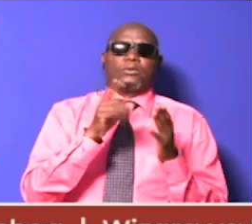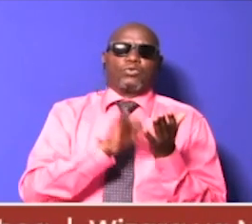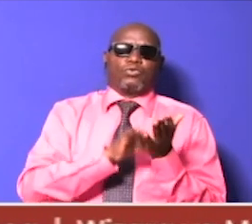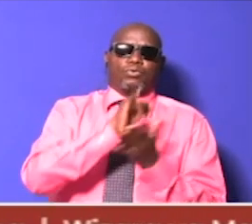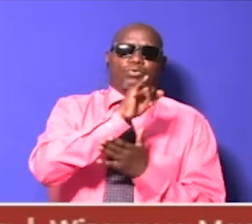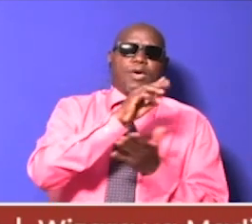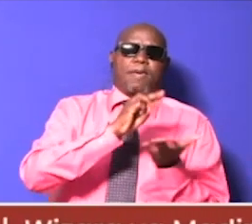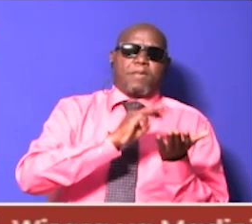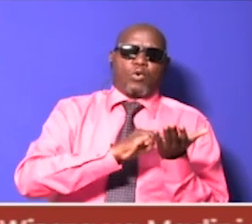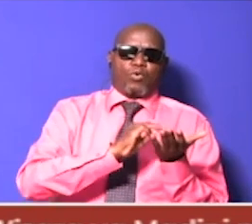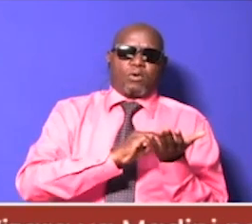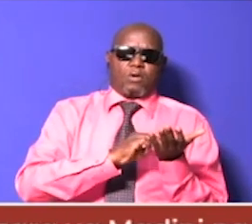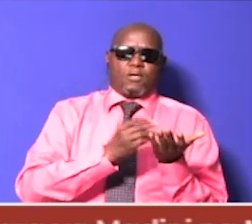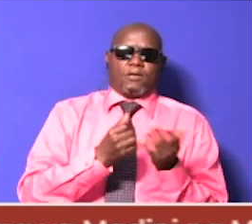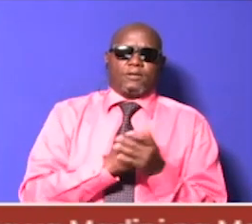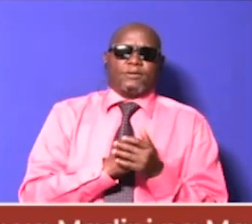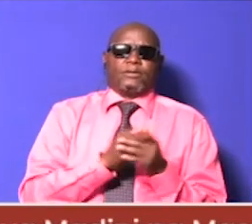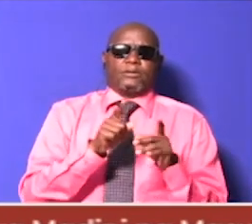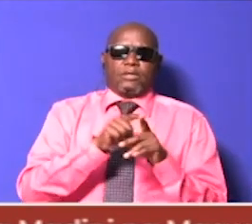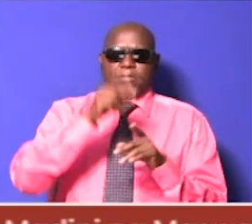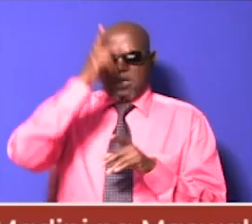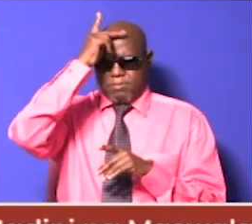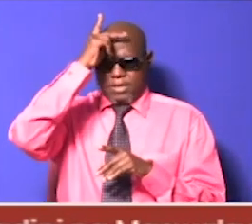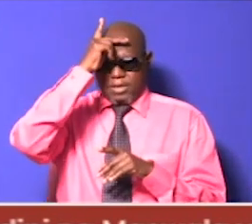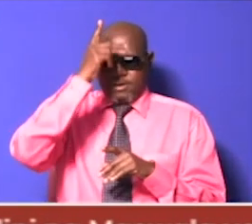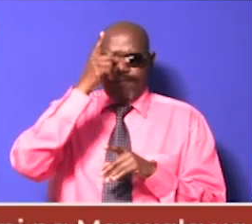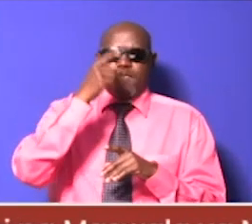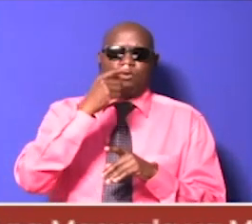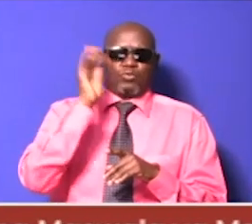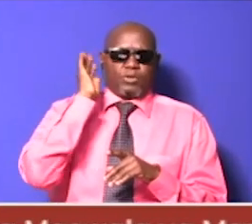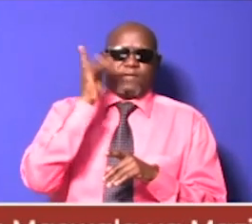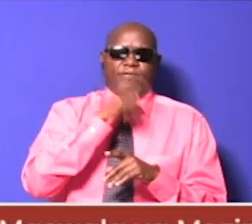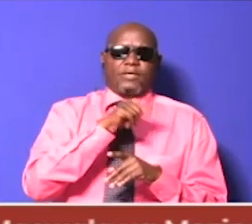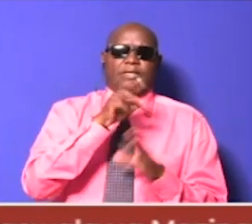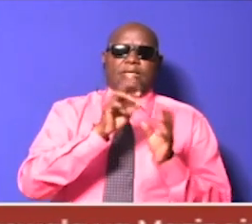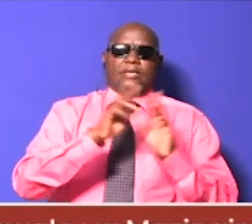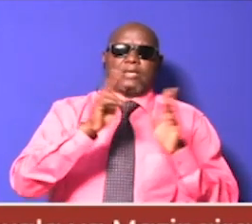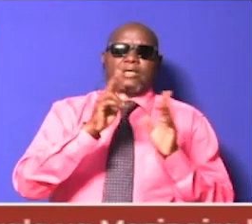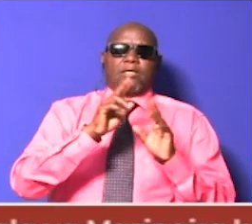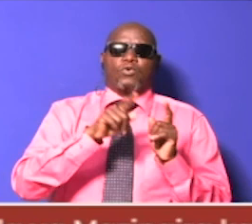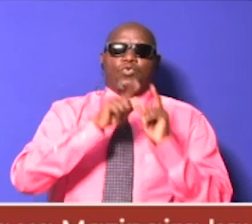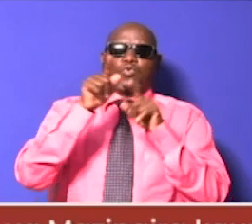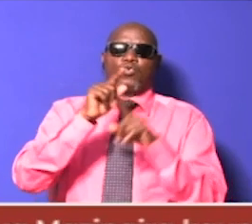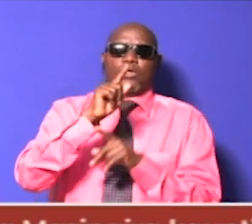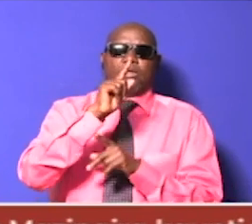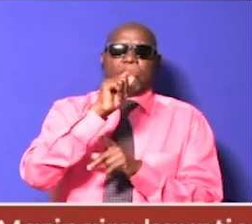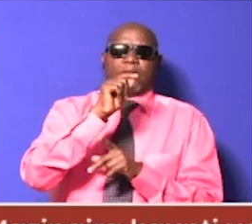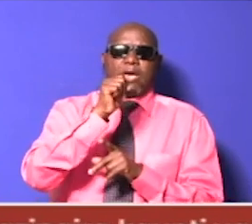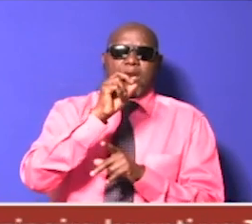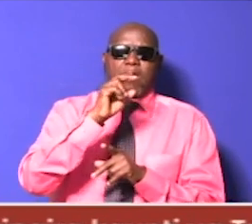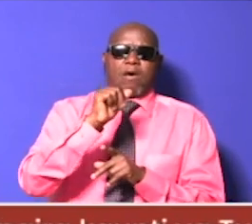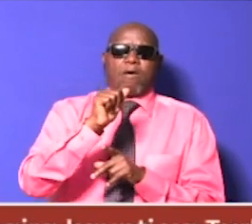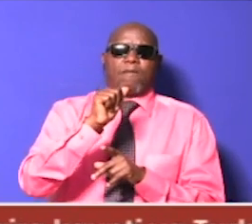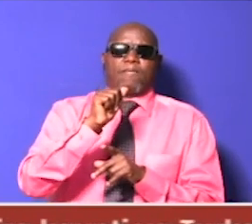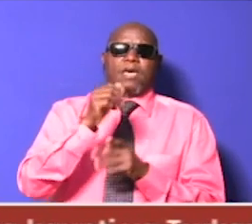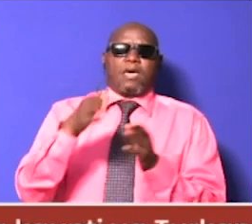pia kwenda pale Kakamega, na umesikia kwamba ako tayari pia kwenda Tana River. Ni kampuni ambayo tunajivunia